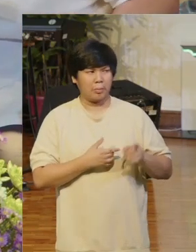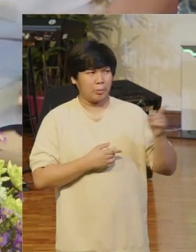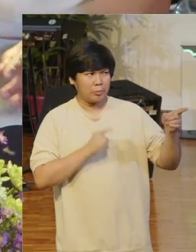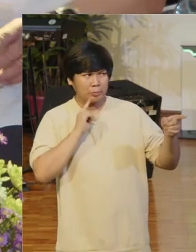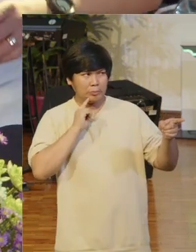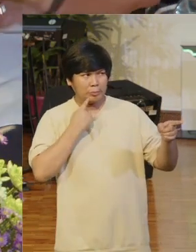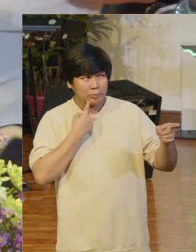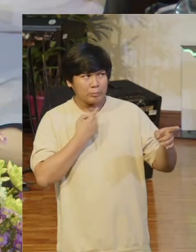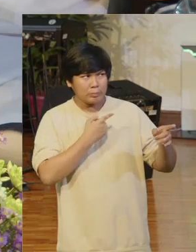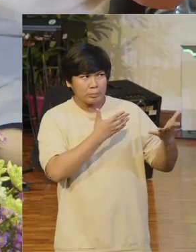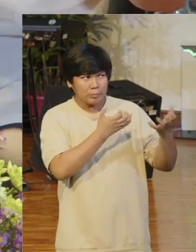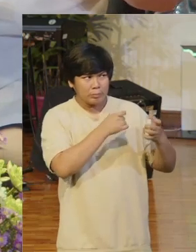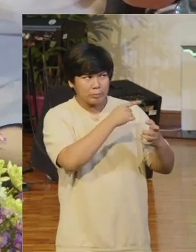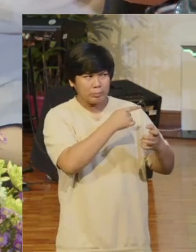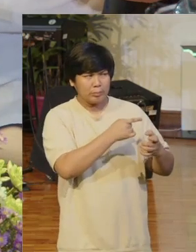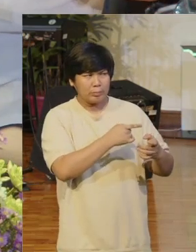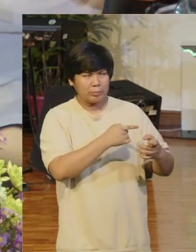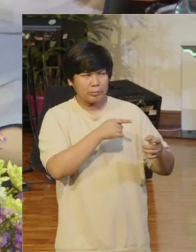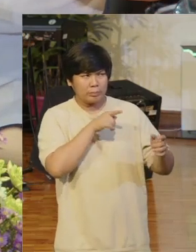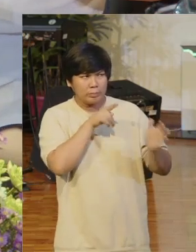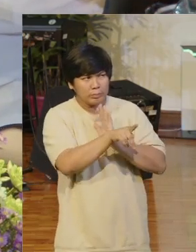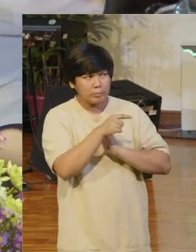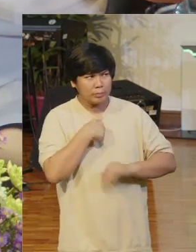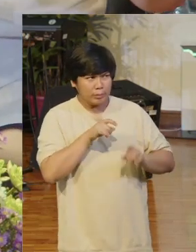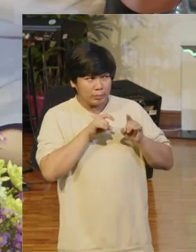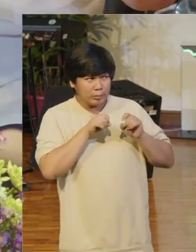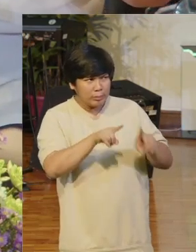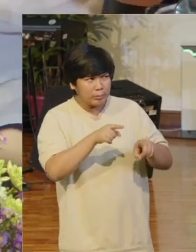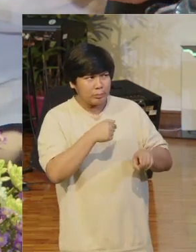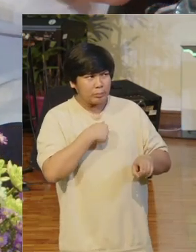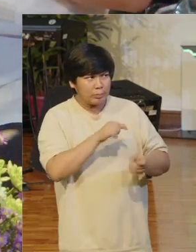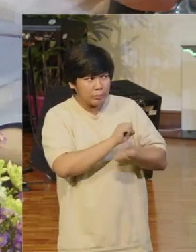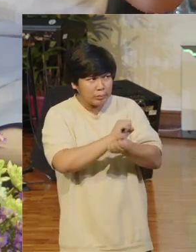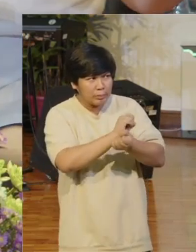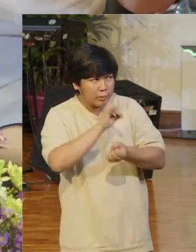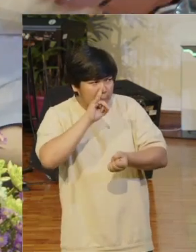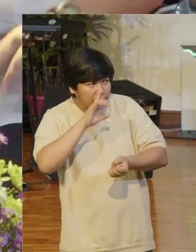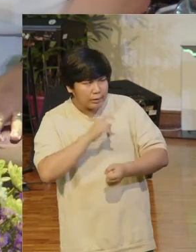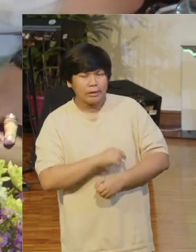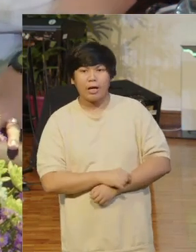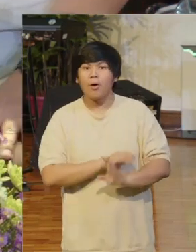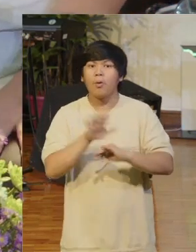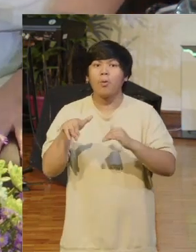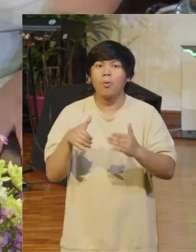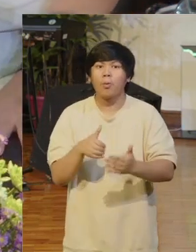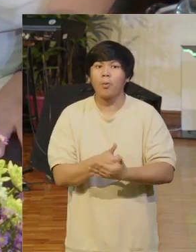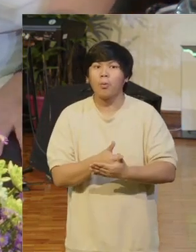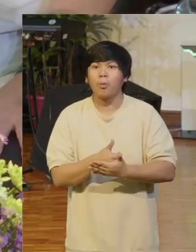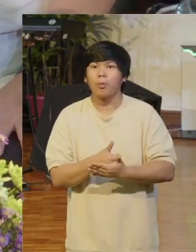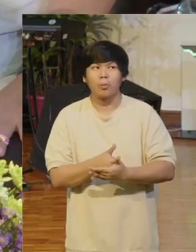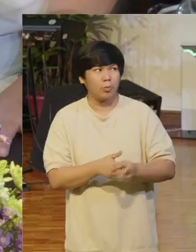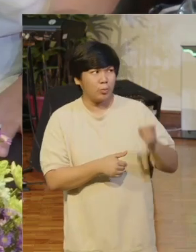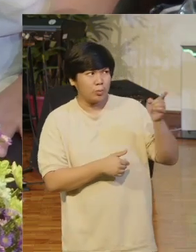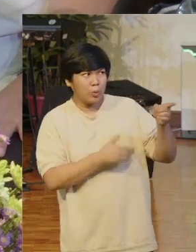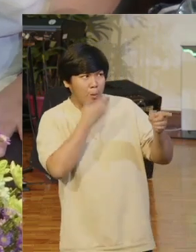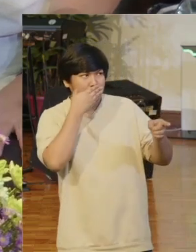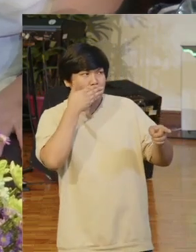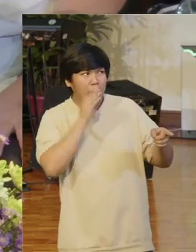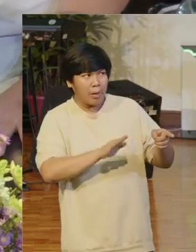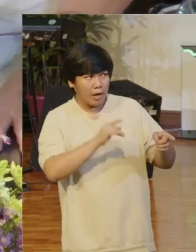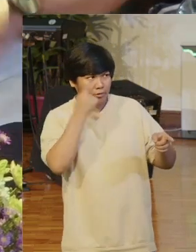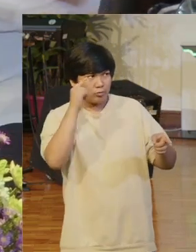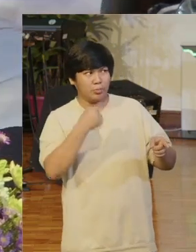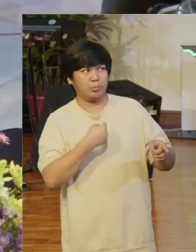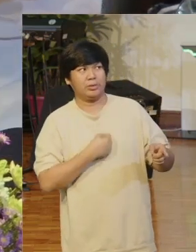inattempt siyang patayin, binenta siya, naging slave, siya ay naging preso. Lahat ng yon, you meant evil against